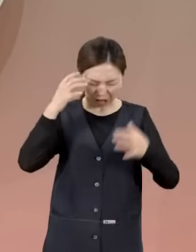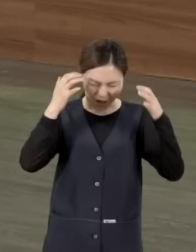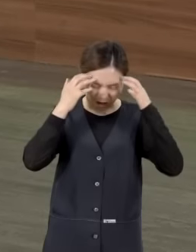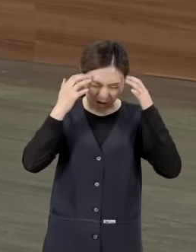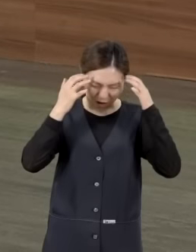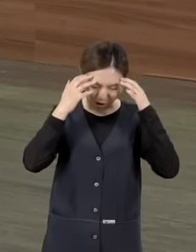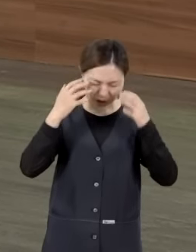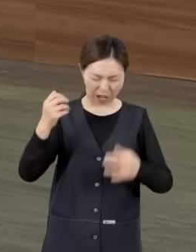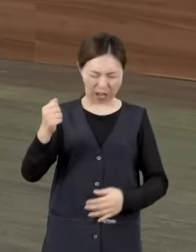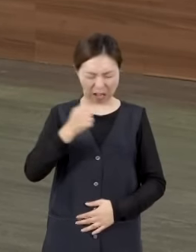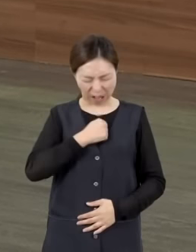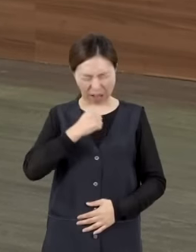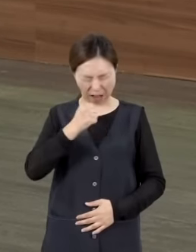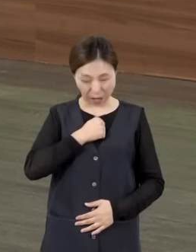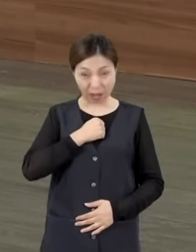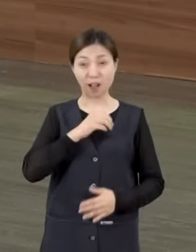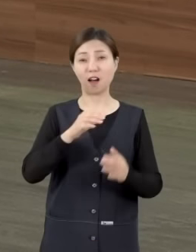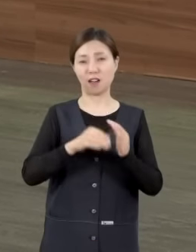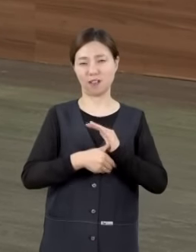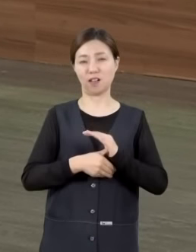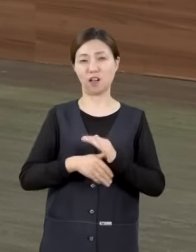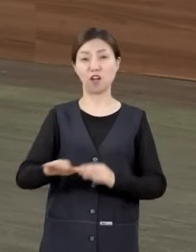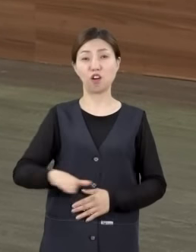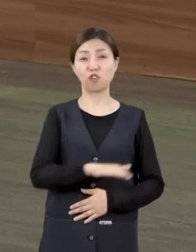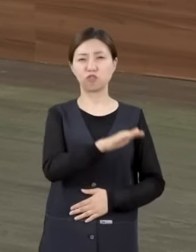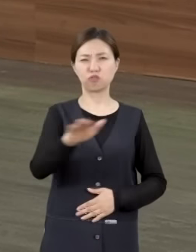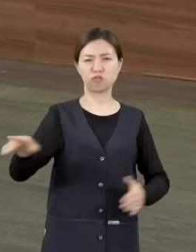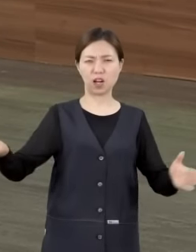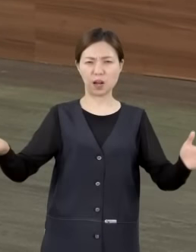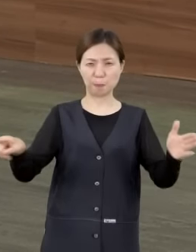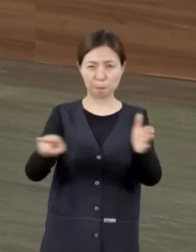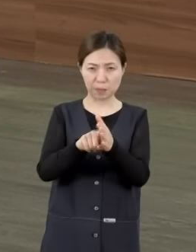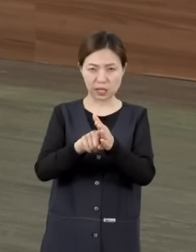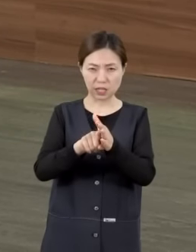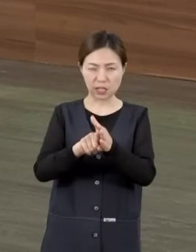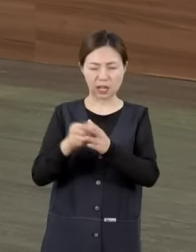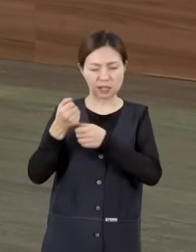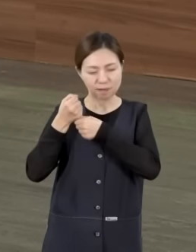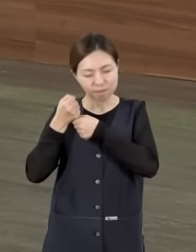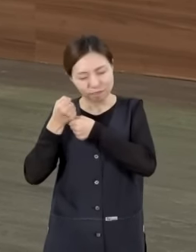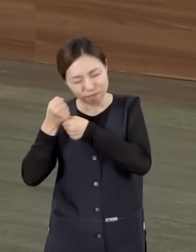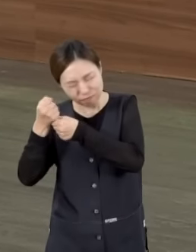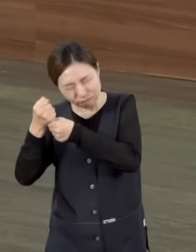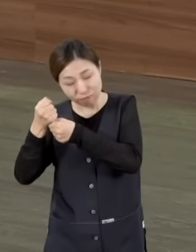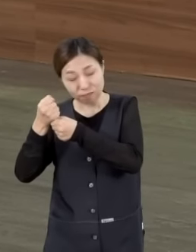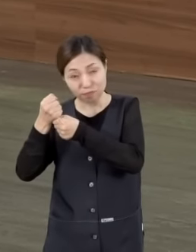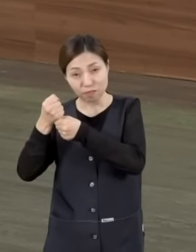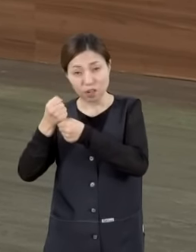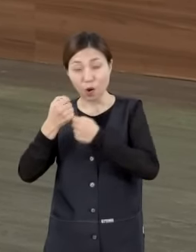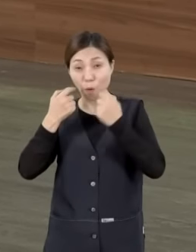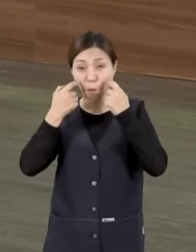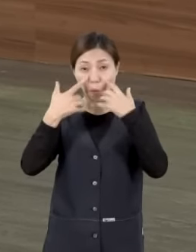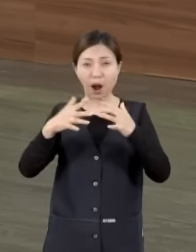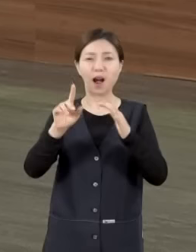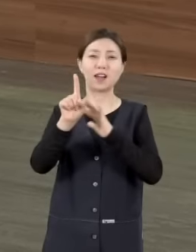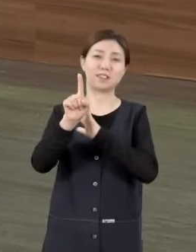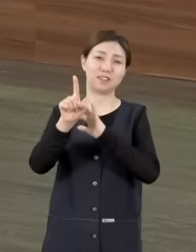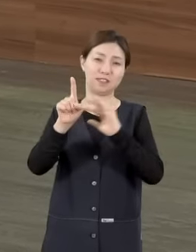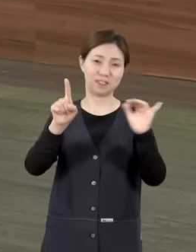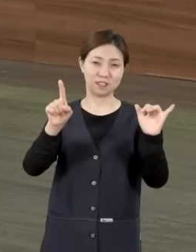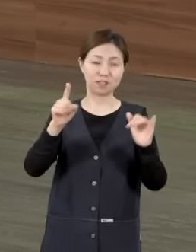것입니다 힘들고 괴롭고 답답할 때 우리가 의지할 수 있는